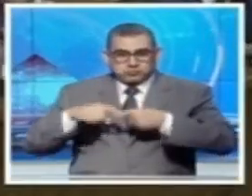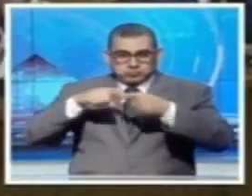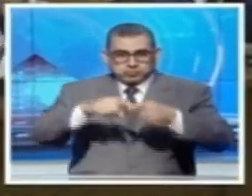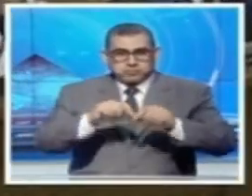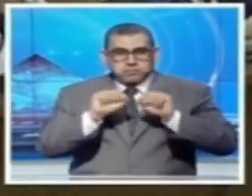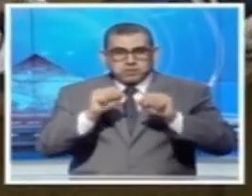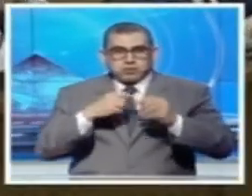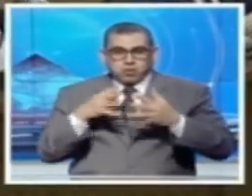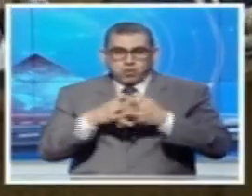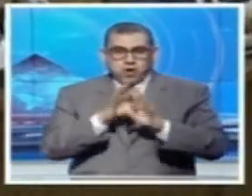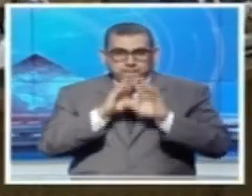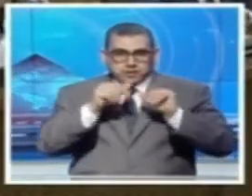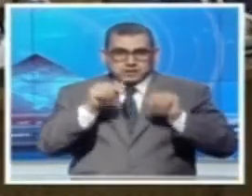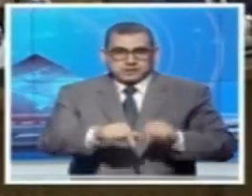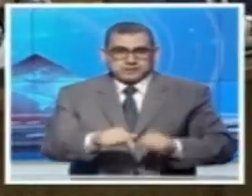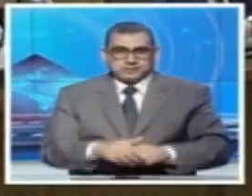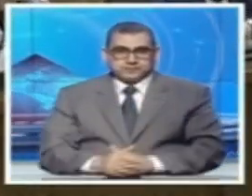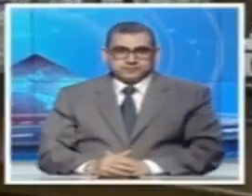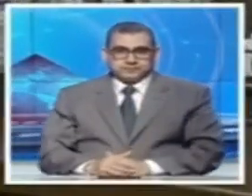التكنولوجيا الخاصة بها.